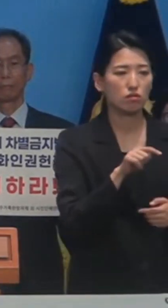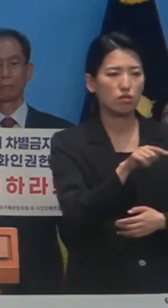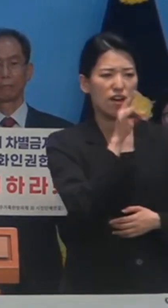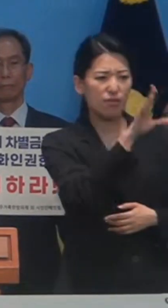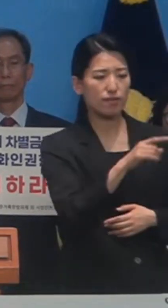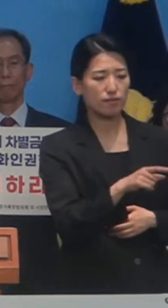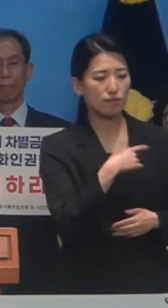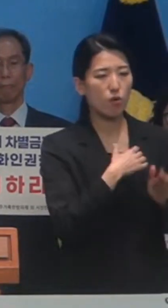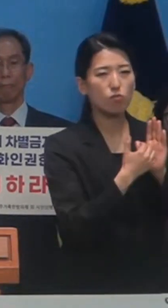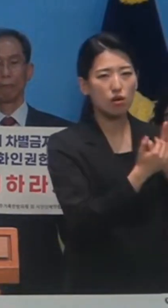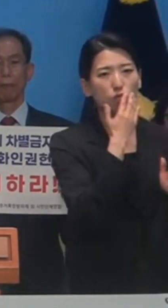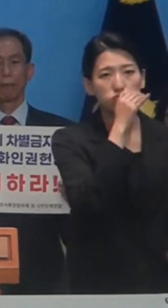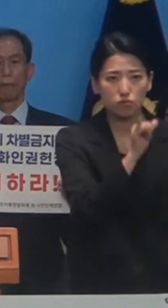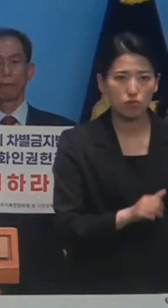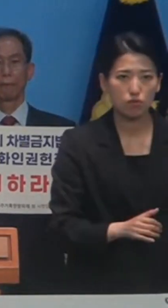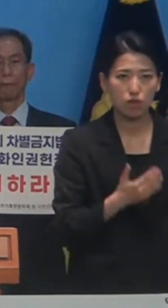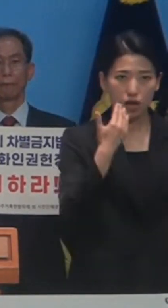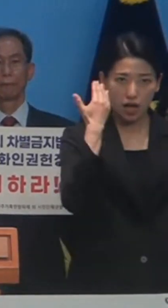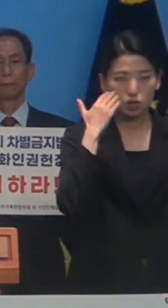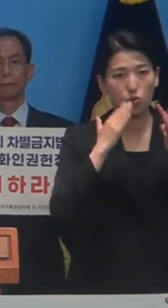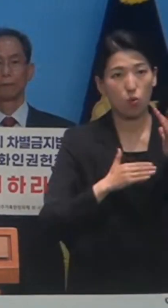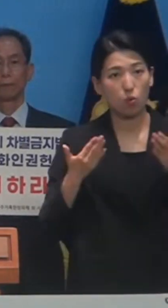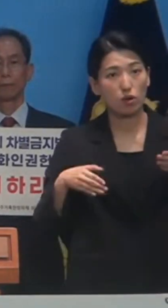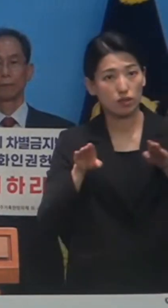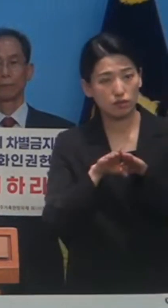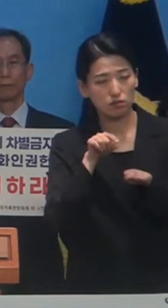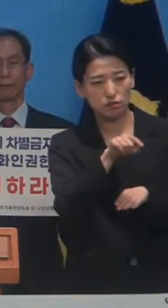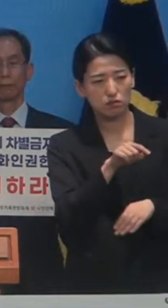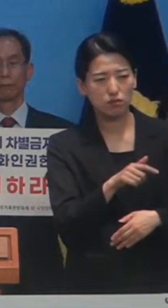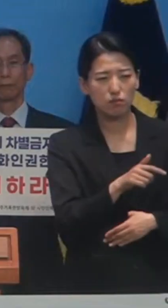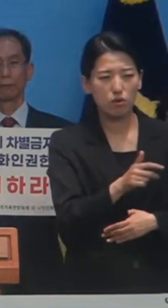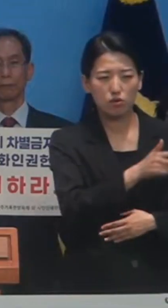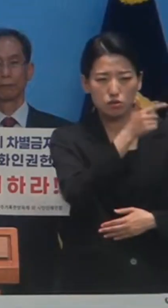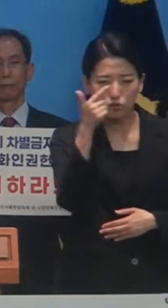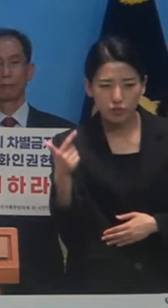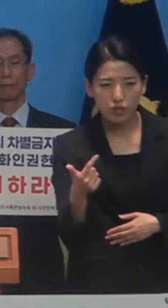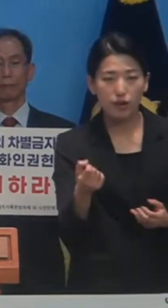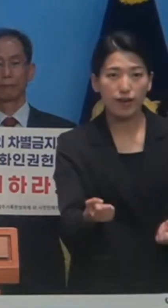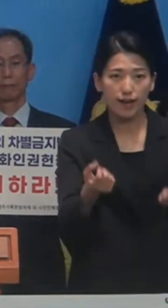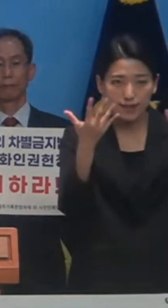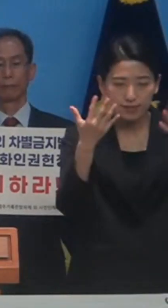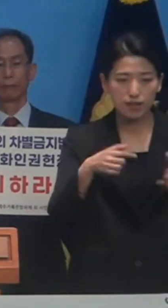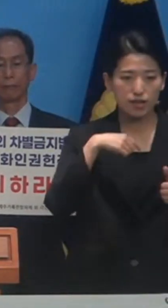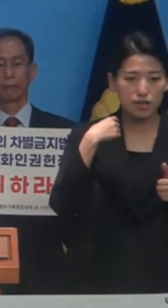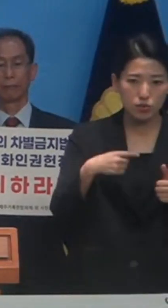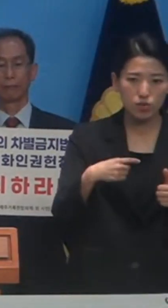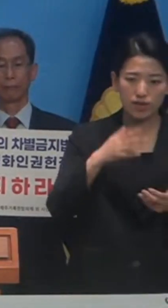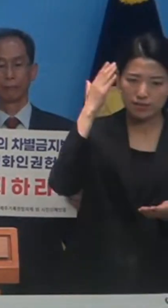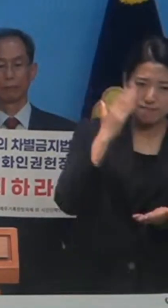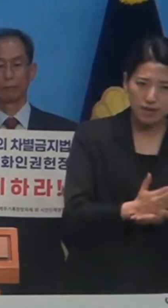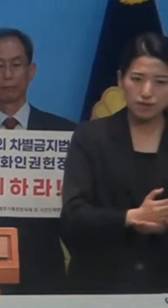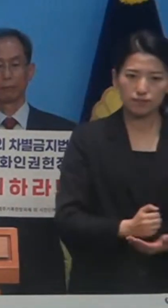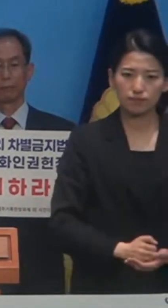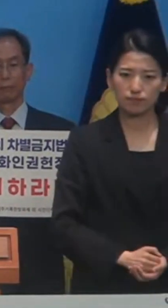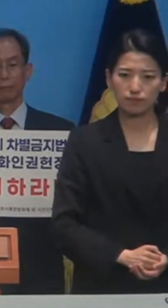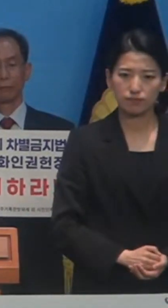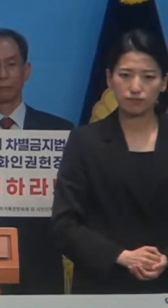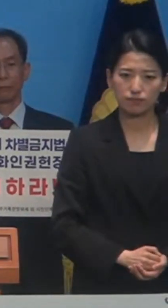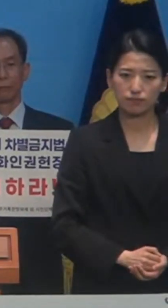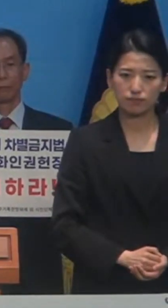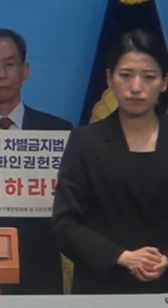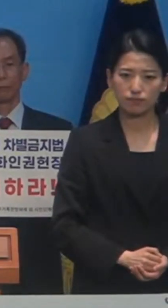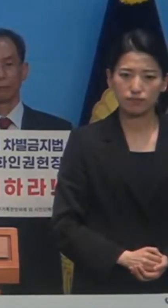자유보장과 학교와 공공기관 내 일반적 기호 행사, 교육을 강요하지 못하도록